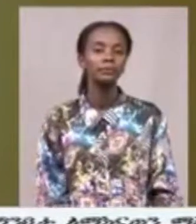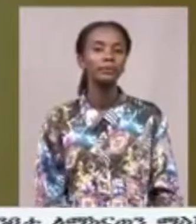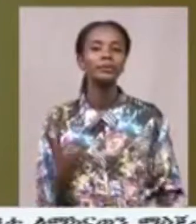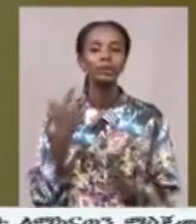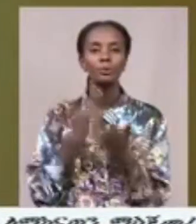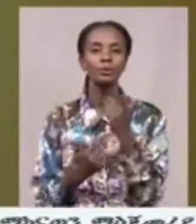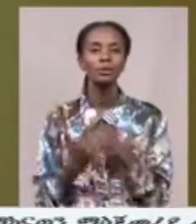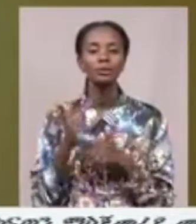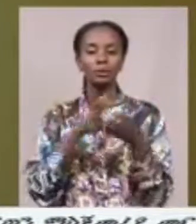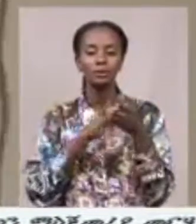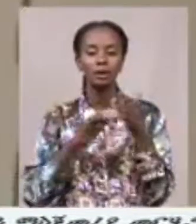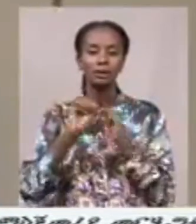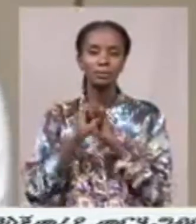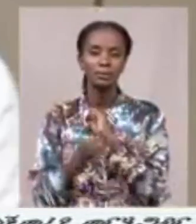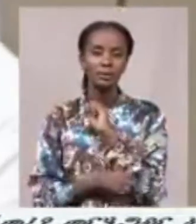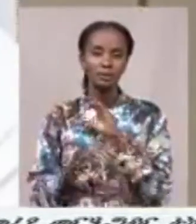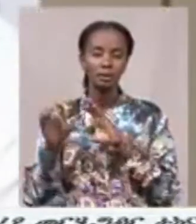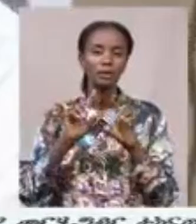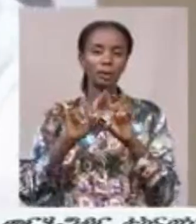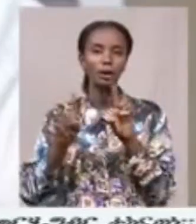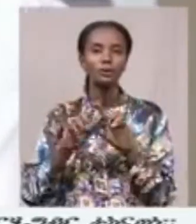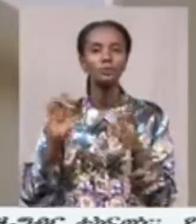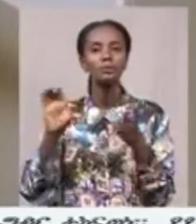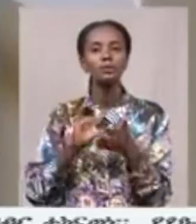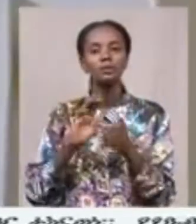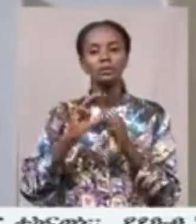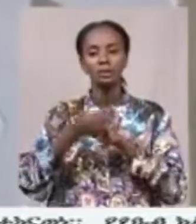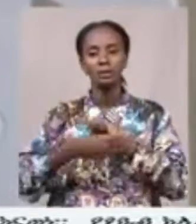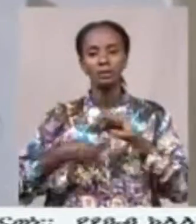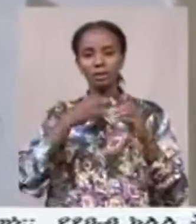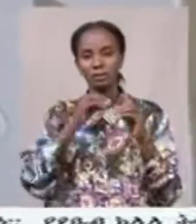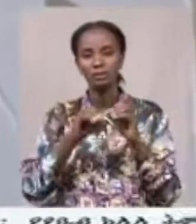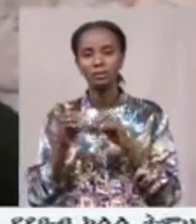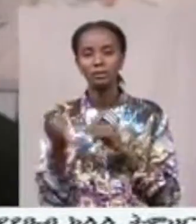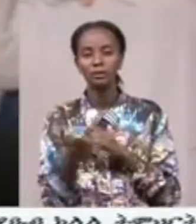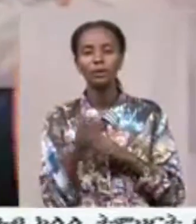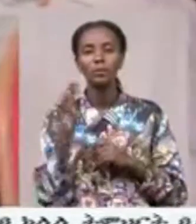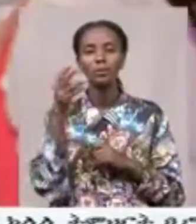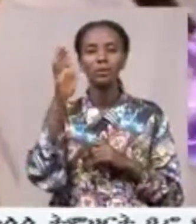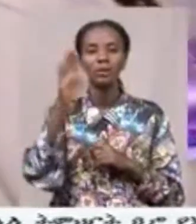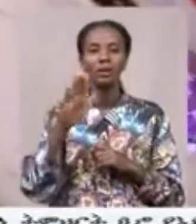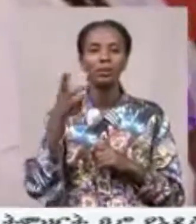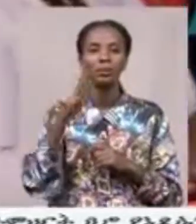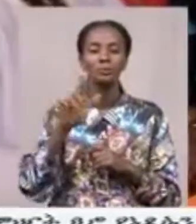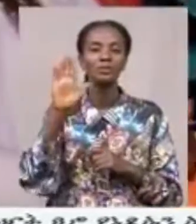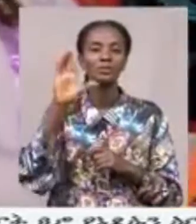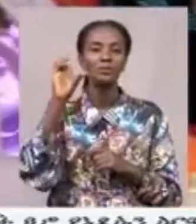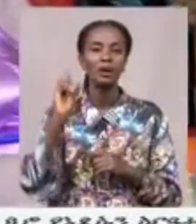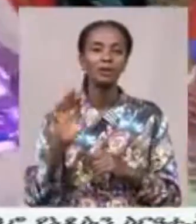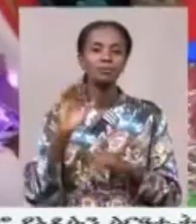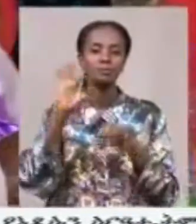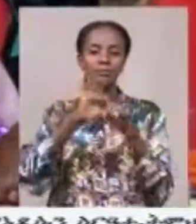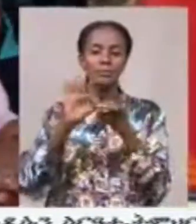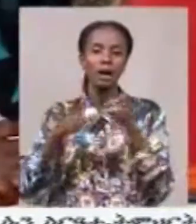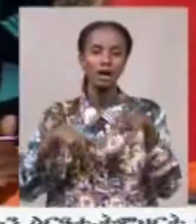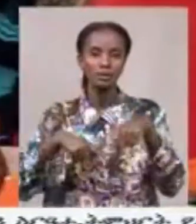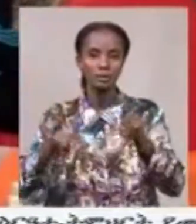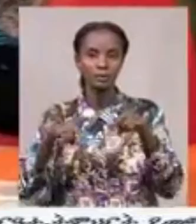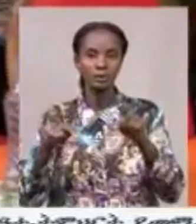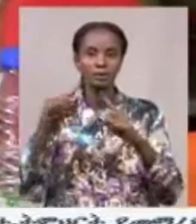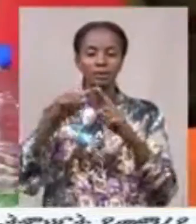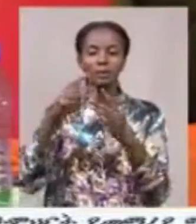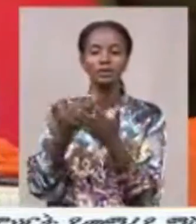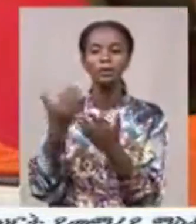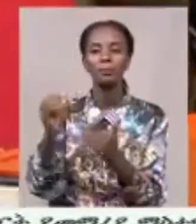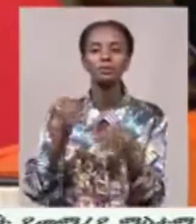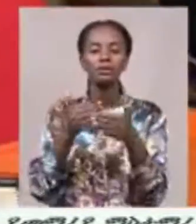በውይይቱ ጥናቱን መሰረት አድርጎ የተለያዩ ምርቶች የስንዴ ዝርያና የሞሪንጋ ወይም የሽፈራው ተክልን ከአርሶ አደሩ አንስቶ እስከ ሸማች